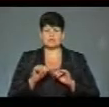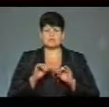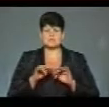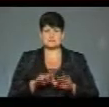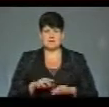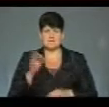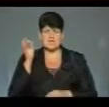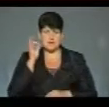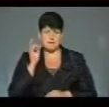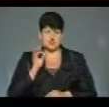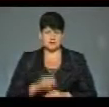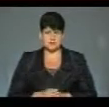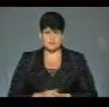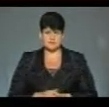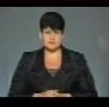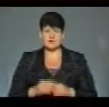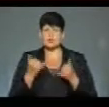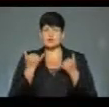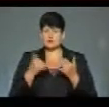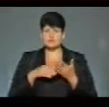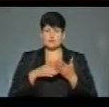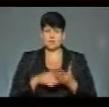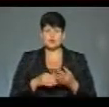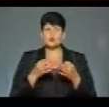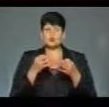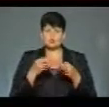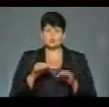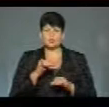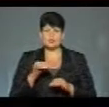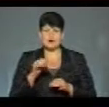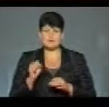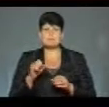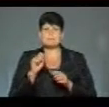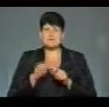Пішель. Сьогодні волонтери проєкту «Доступно.UA» перевірили 20